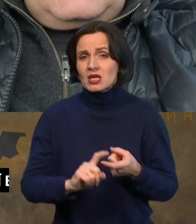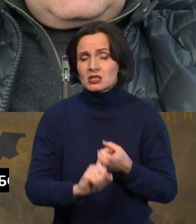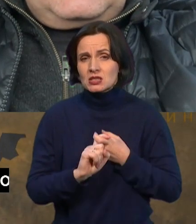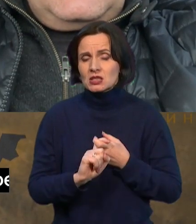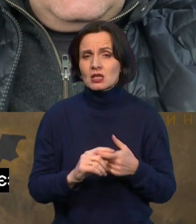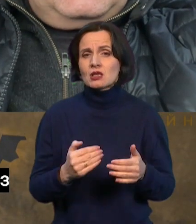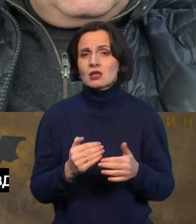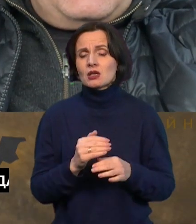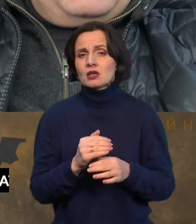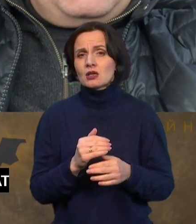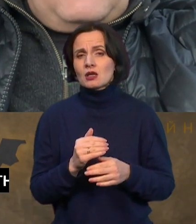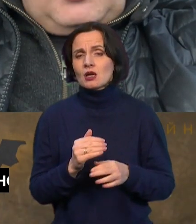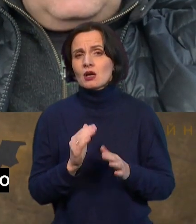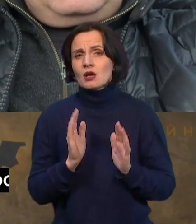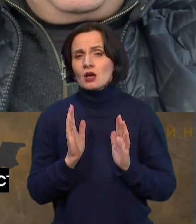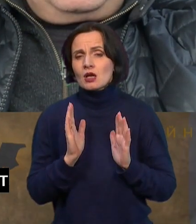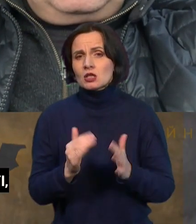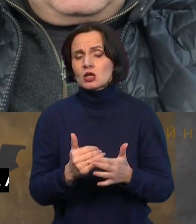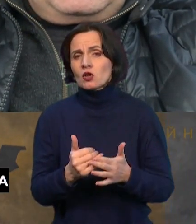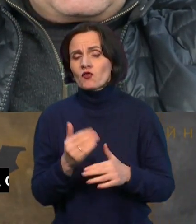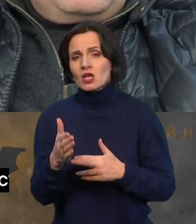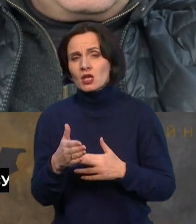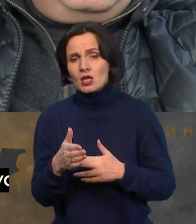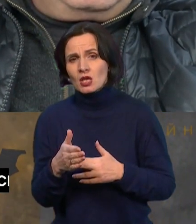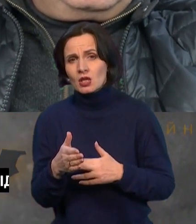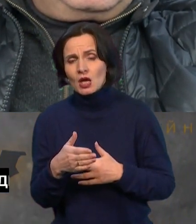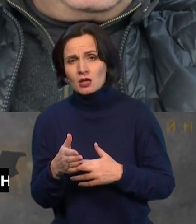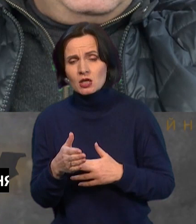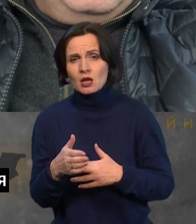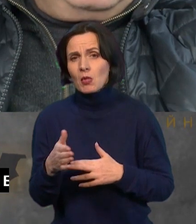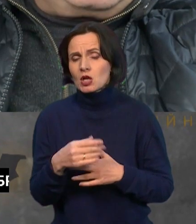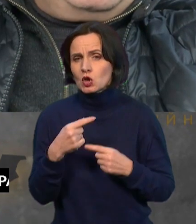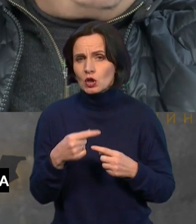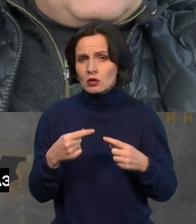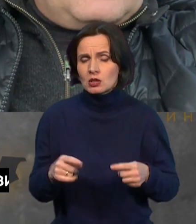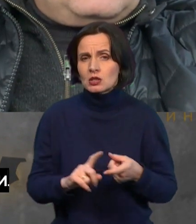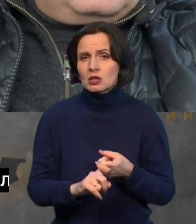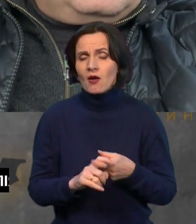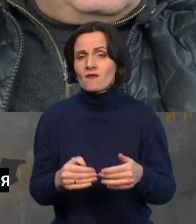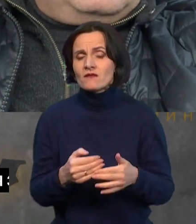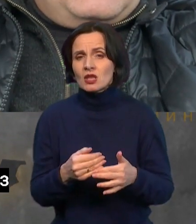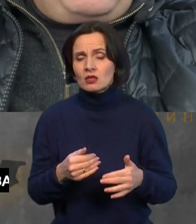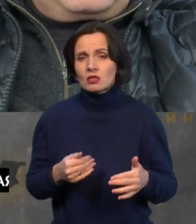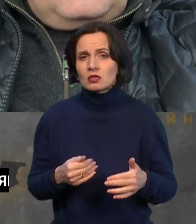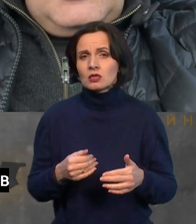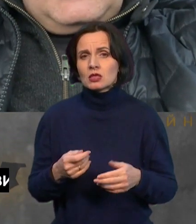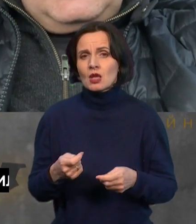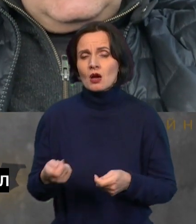від риби і рибопродуктів, залежимося від, власне,